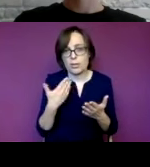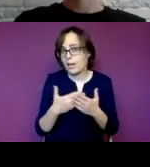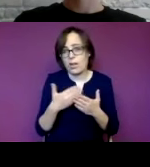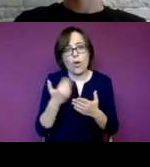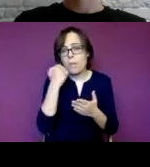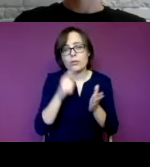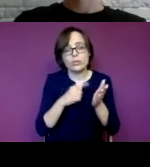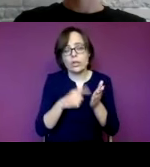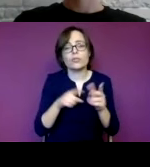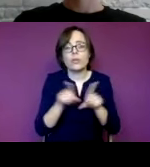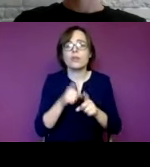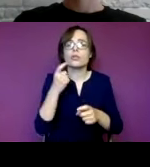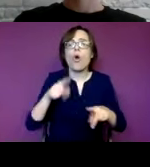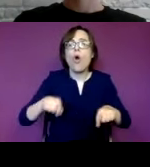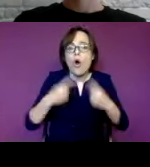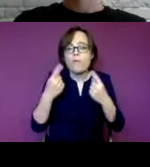osobowym.